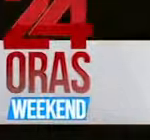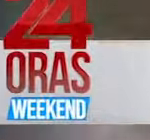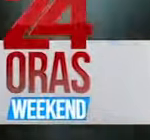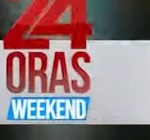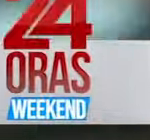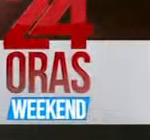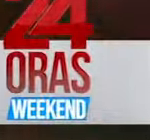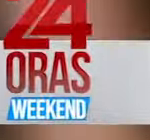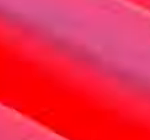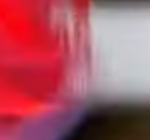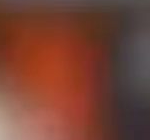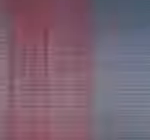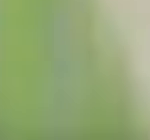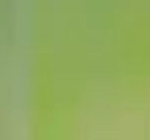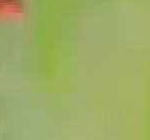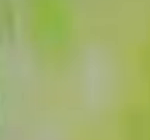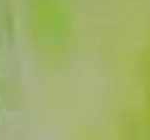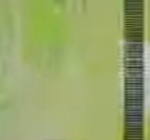sa kaskaserong tsuper.